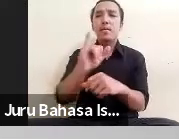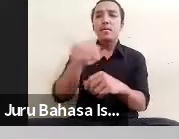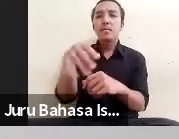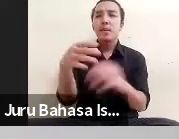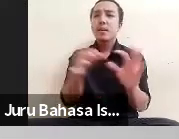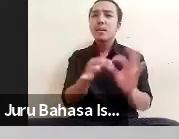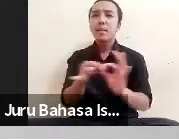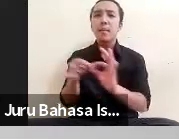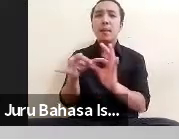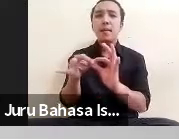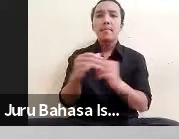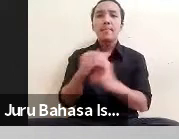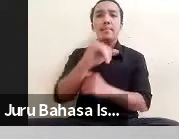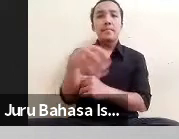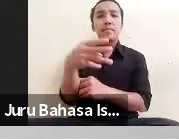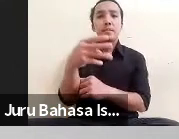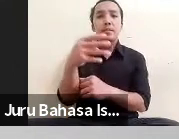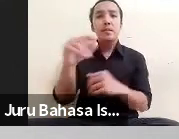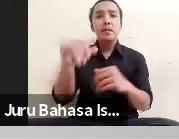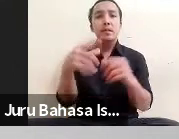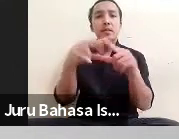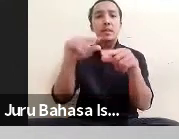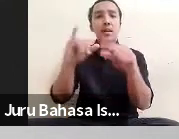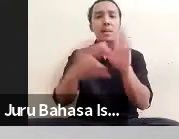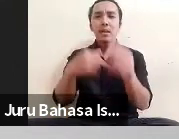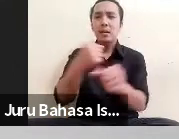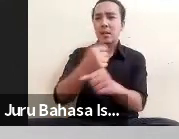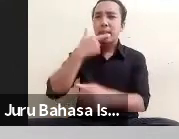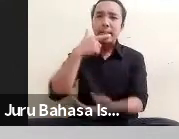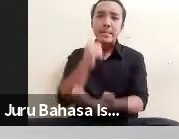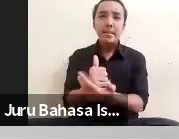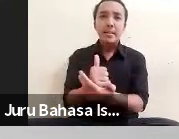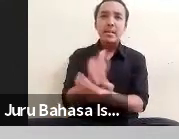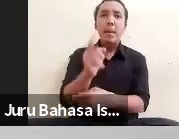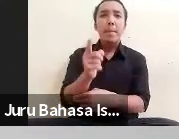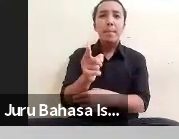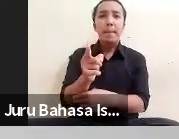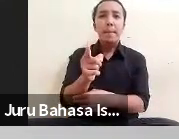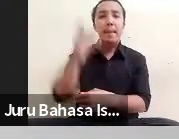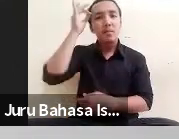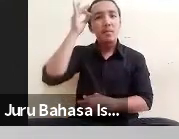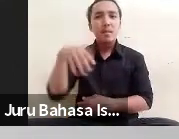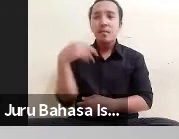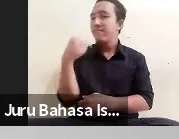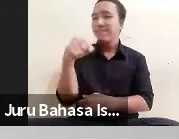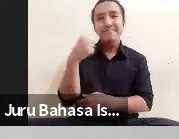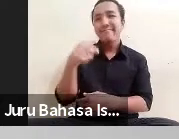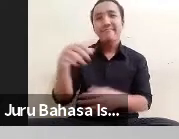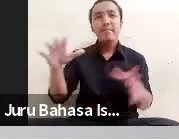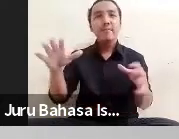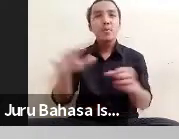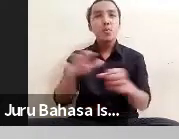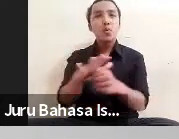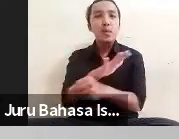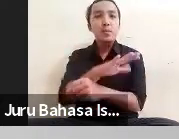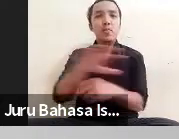berjejaring tentu sangat penting Bapak-Ibu, karena tentu saja desa tidak akan bisa mencukupi seluruh kebutuhan difabel